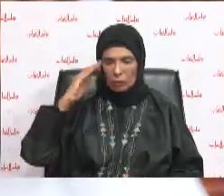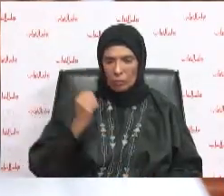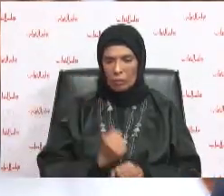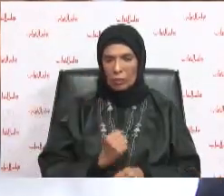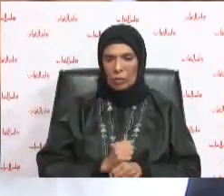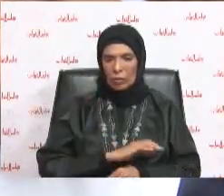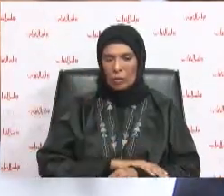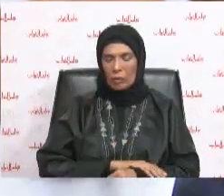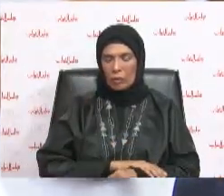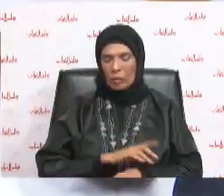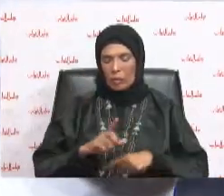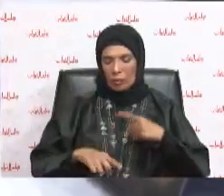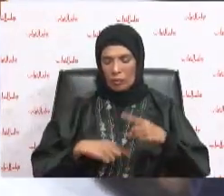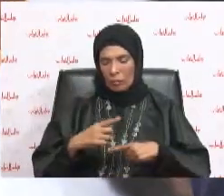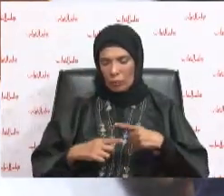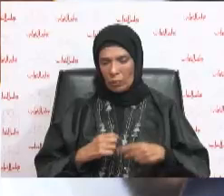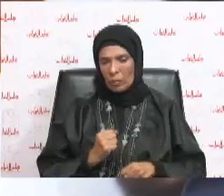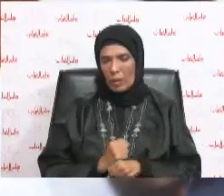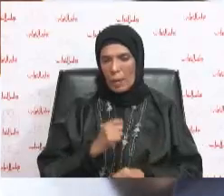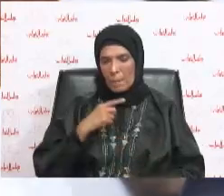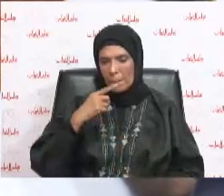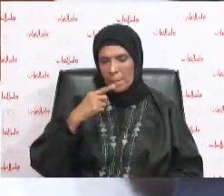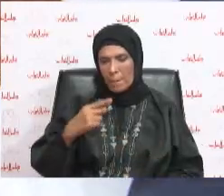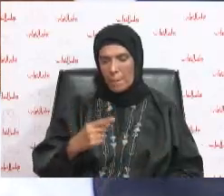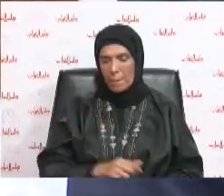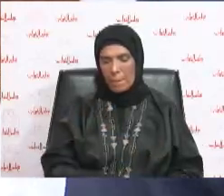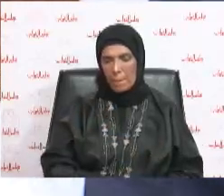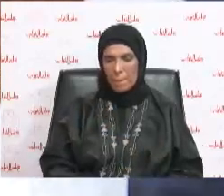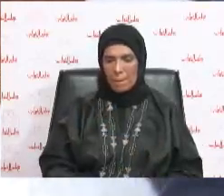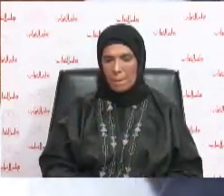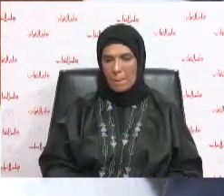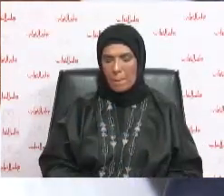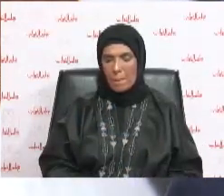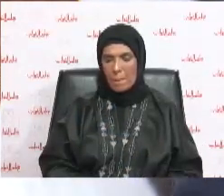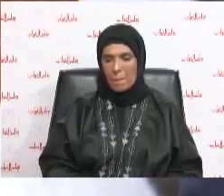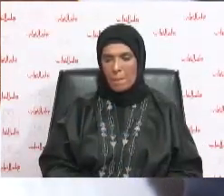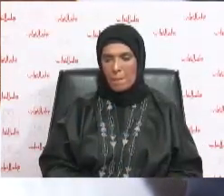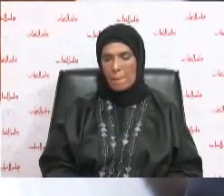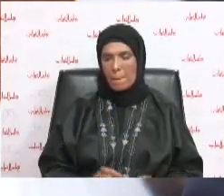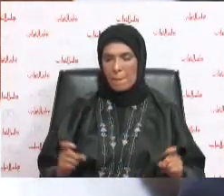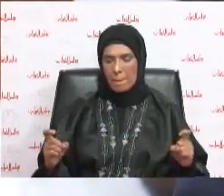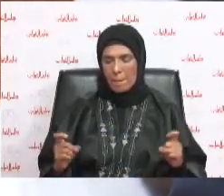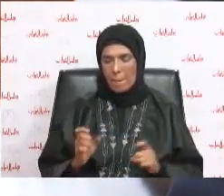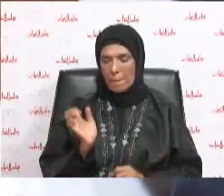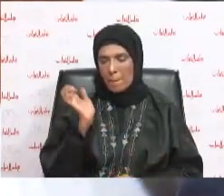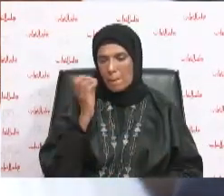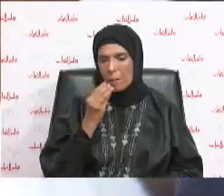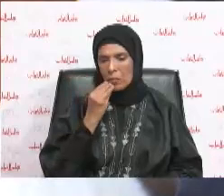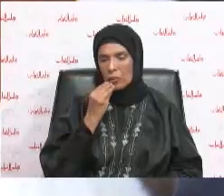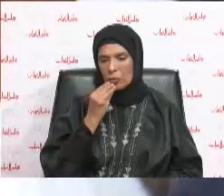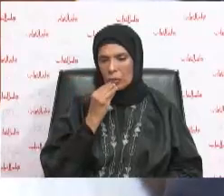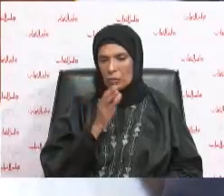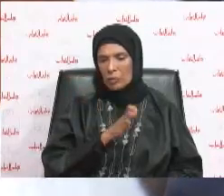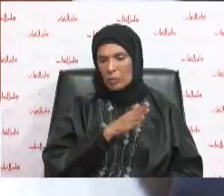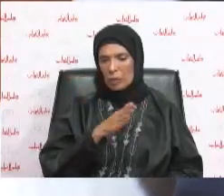على عملها الدؤوب والمثمر. بتكلم بشكل عام، أنا عندي قضيتين. تحديات الأمن الغذائي الناجمة عن تغيير